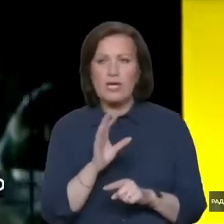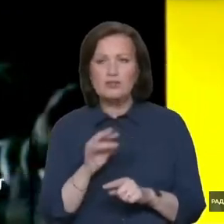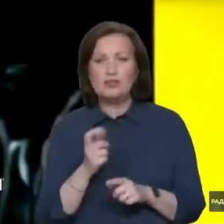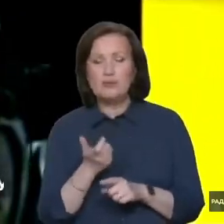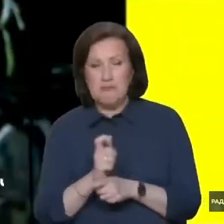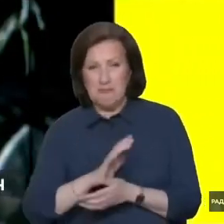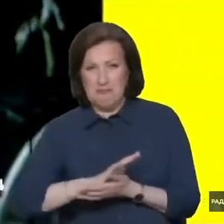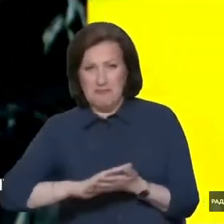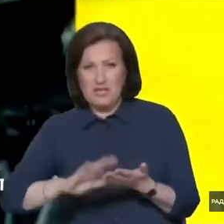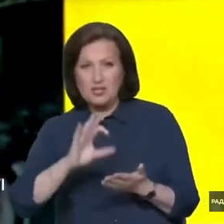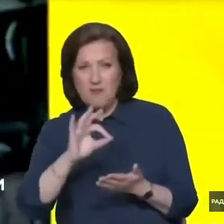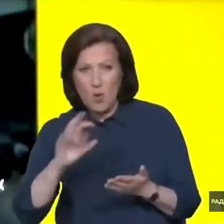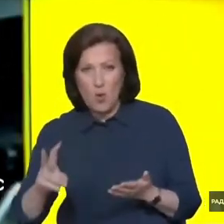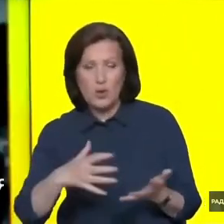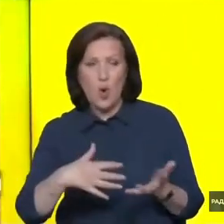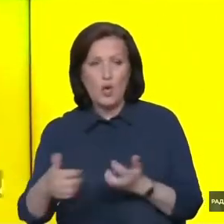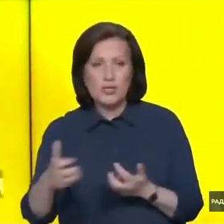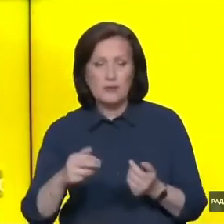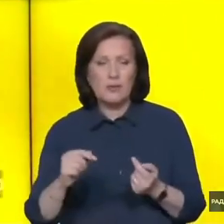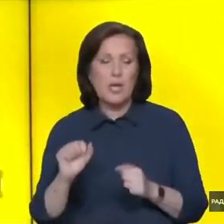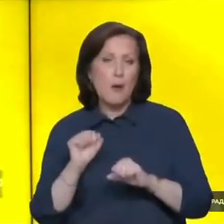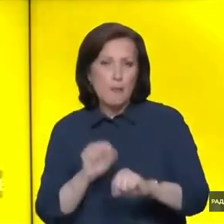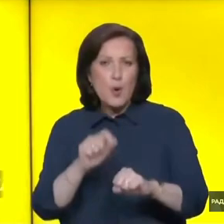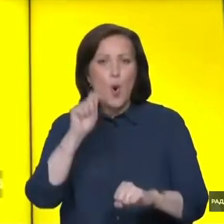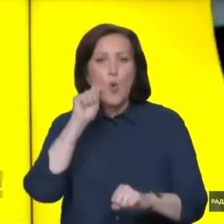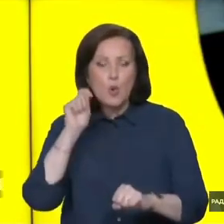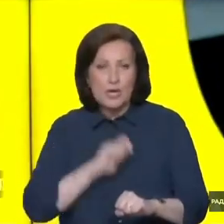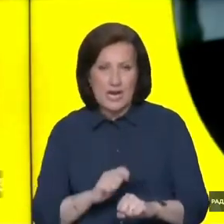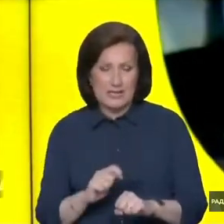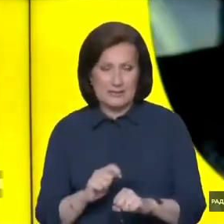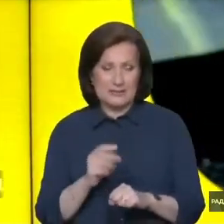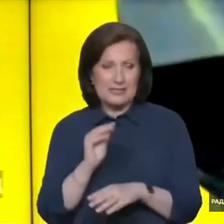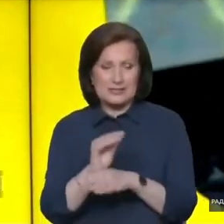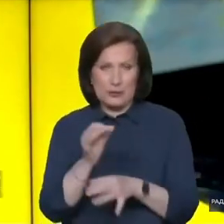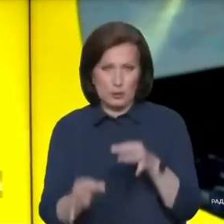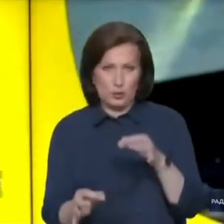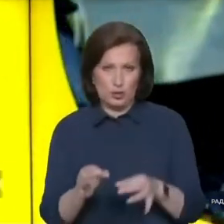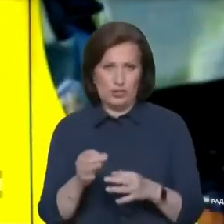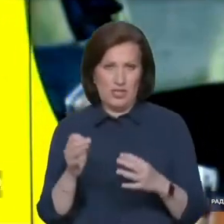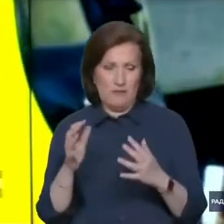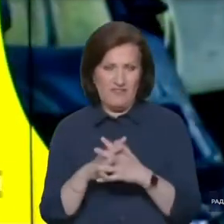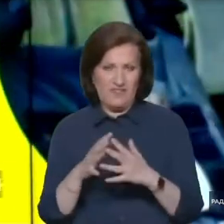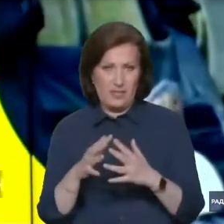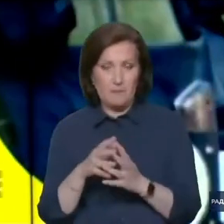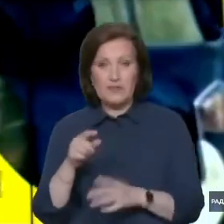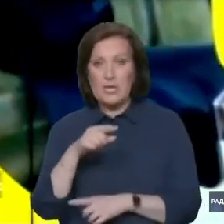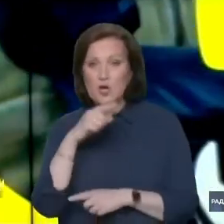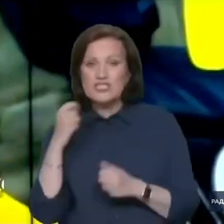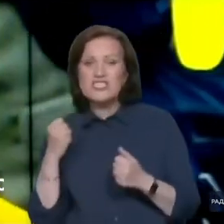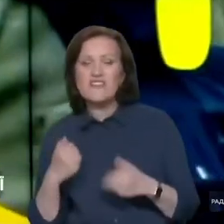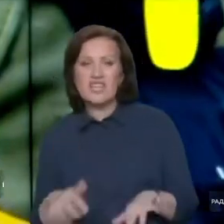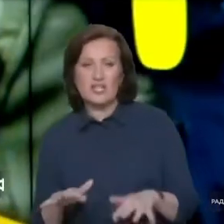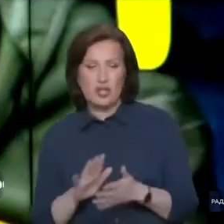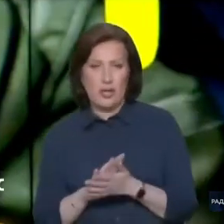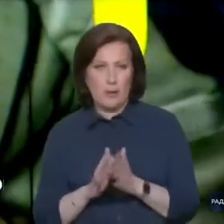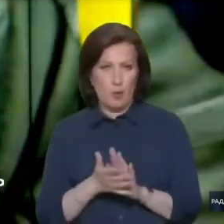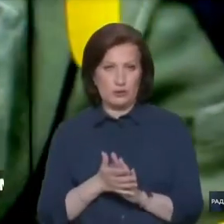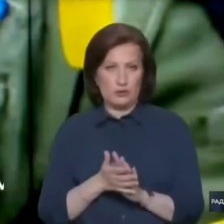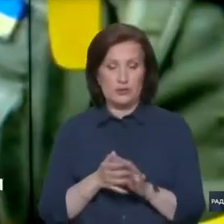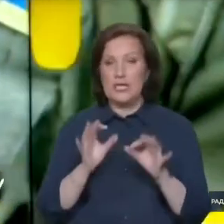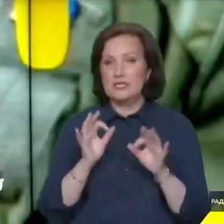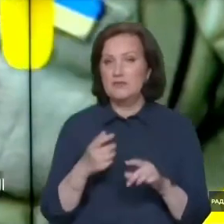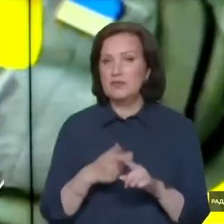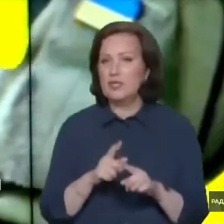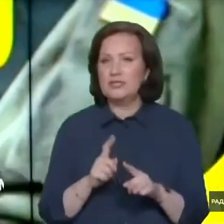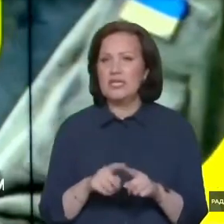чим далі, тим більше голосів отримують проукраїнські резолюції із засудженням війни. І Росія втрачає ці позиції.